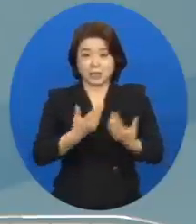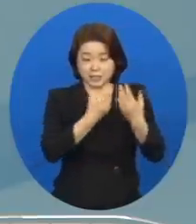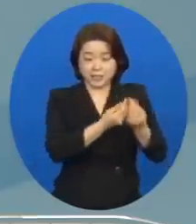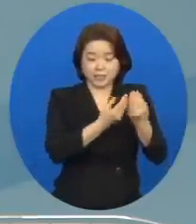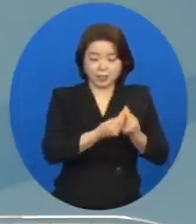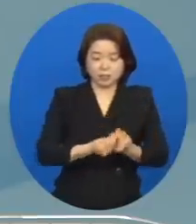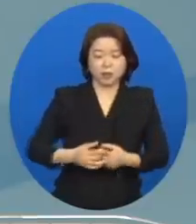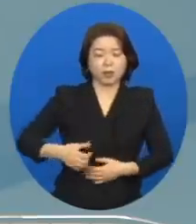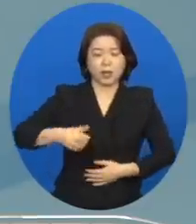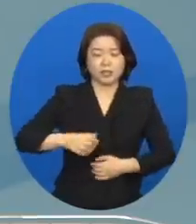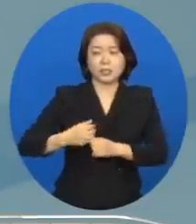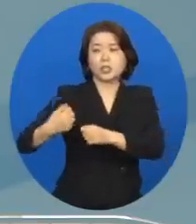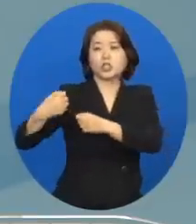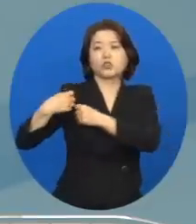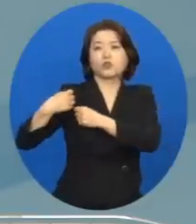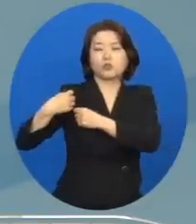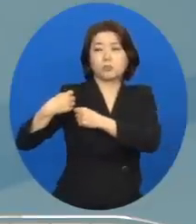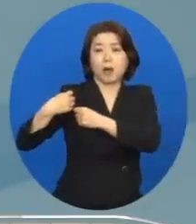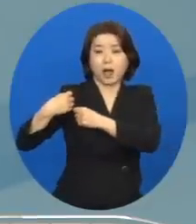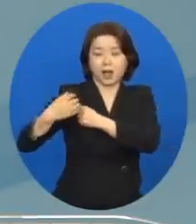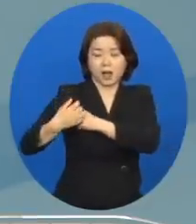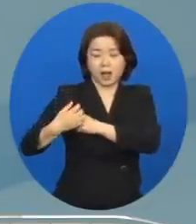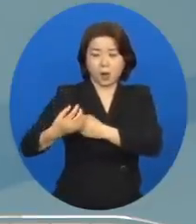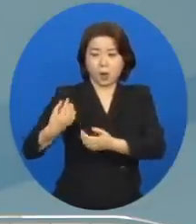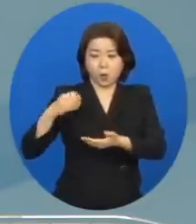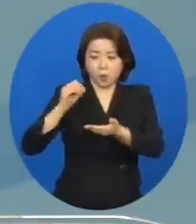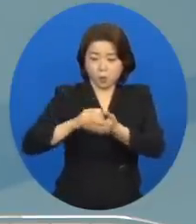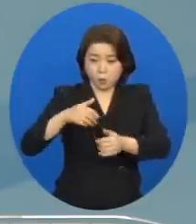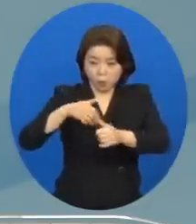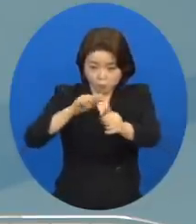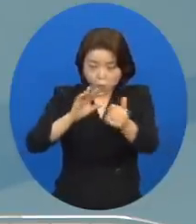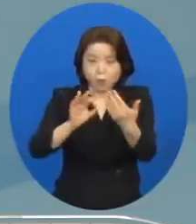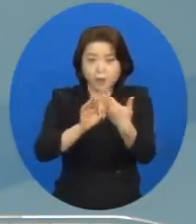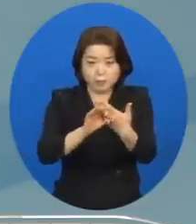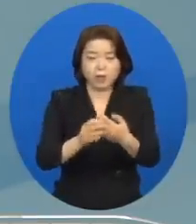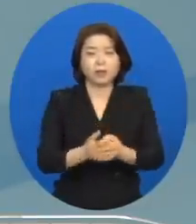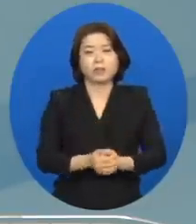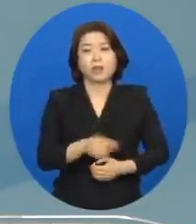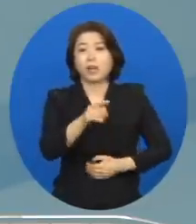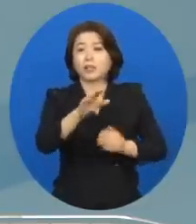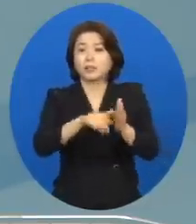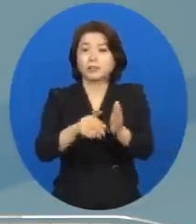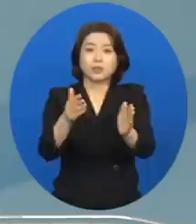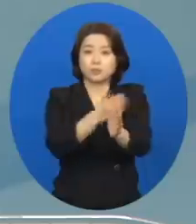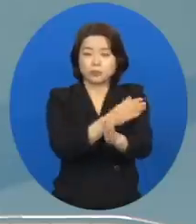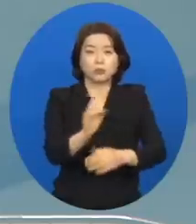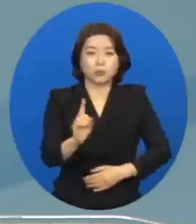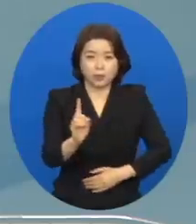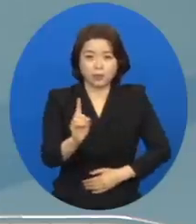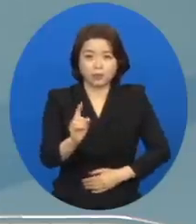국방의 의무를 위해서 이제 군에 입대를 시키고 나면 그때부터